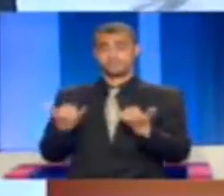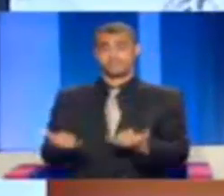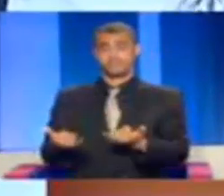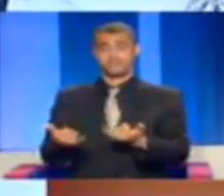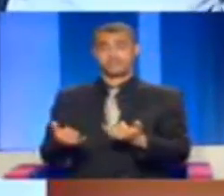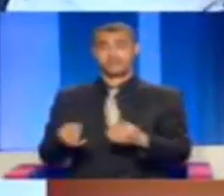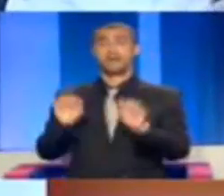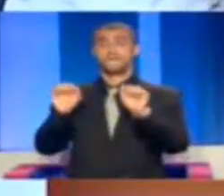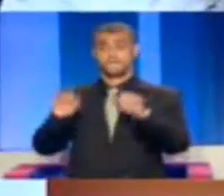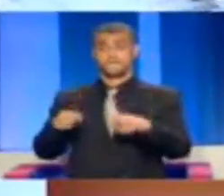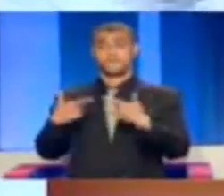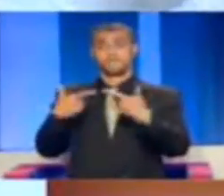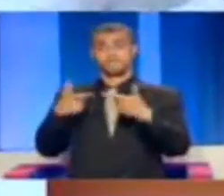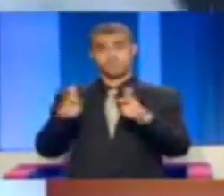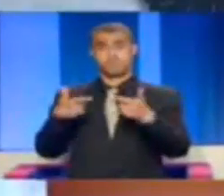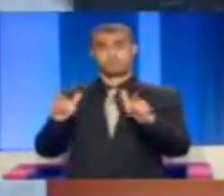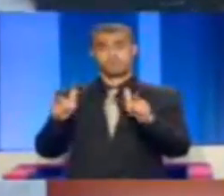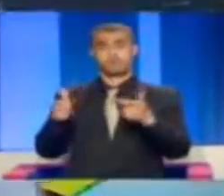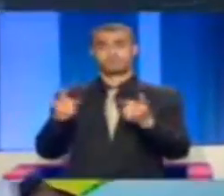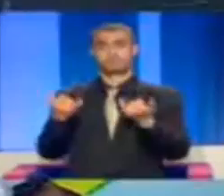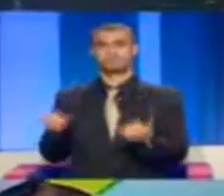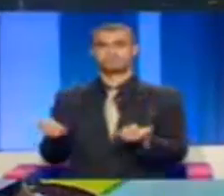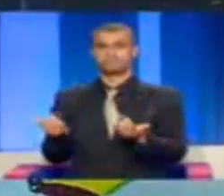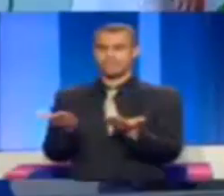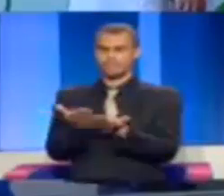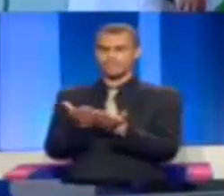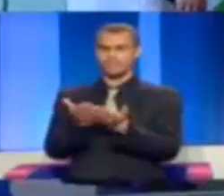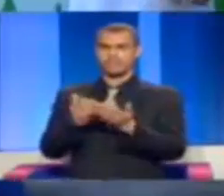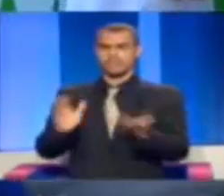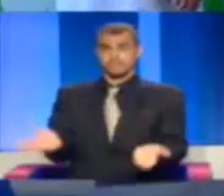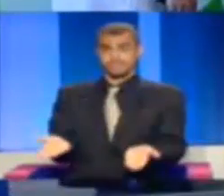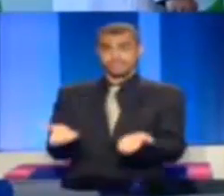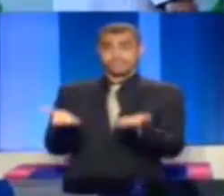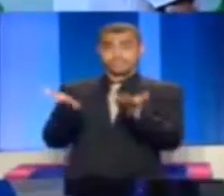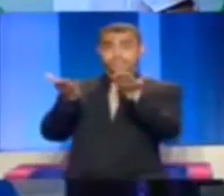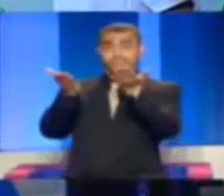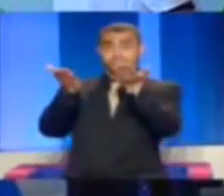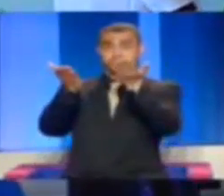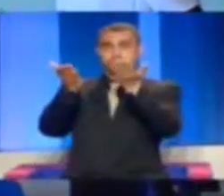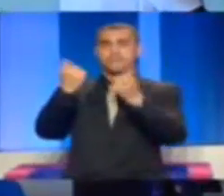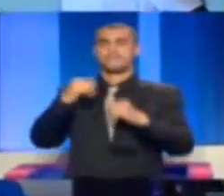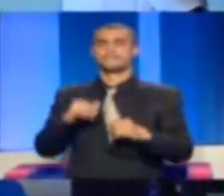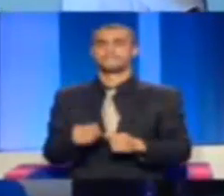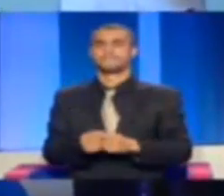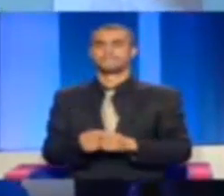صامت باتت متاحة، مدخلها الأساس التأهيل دراسيا وتربويا.